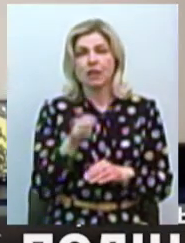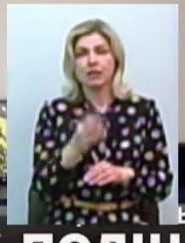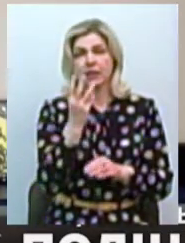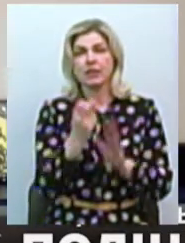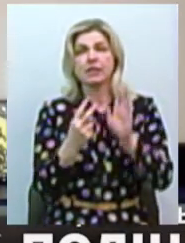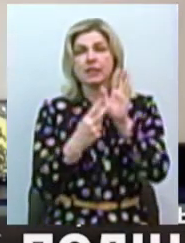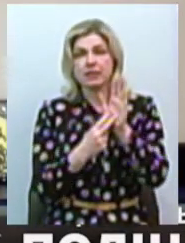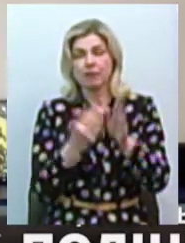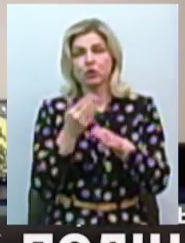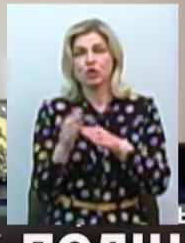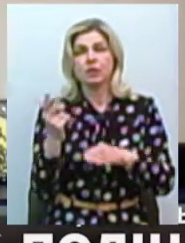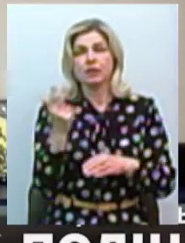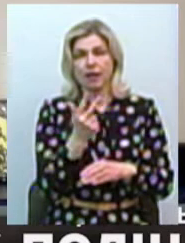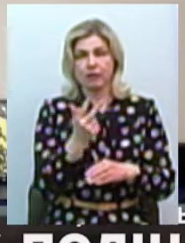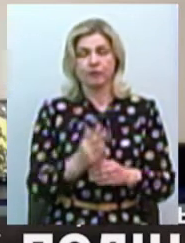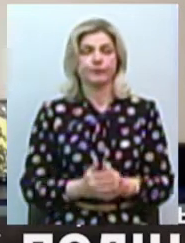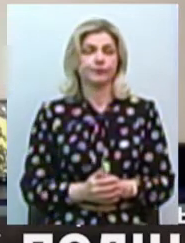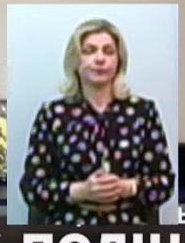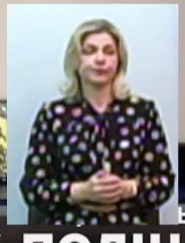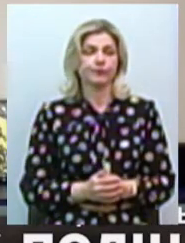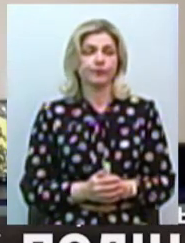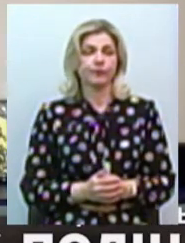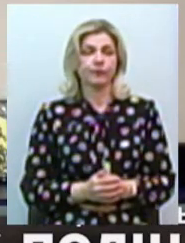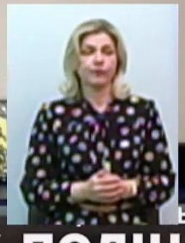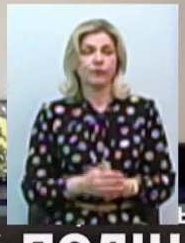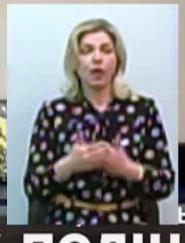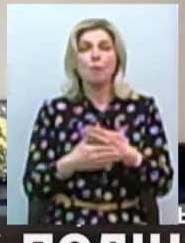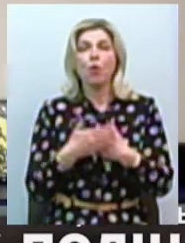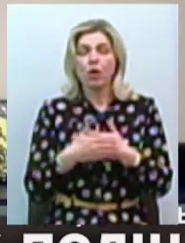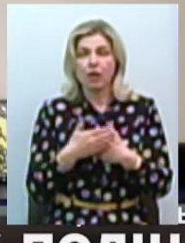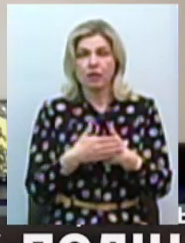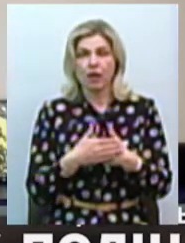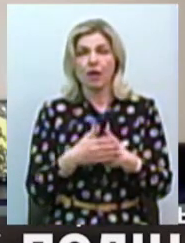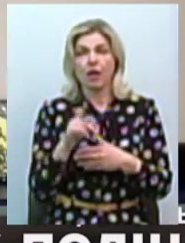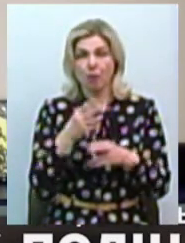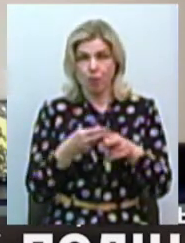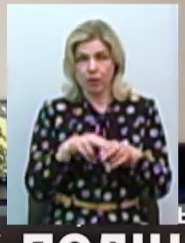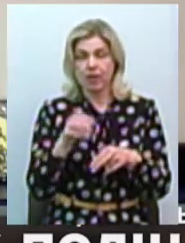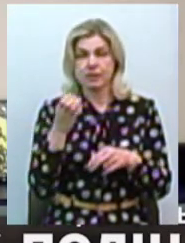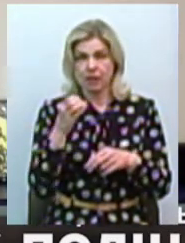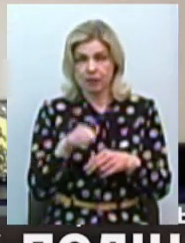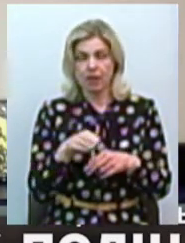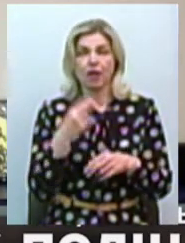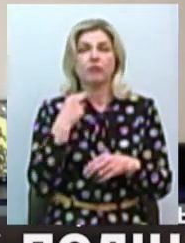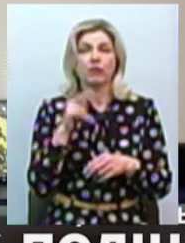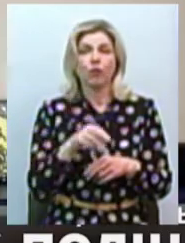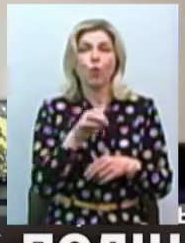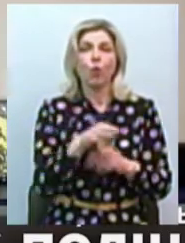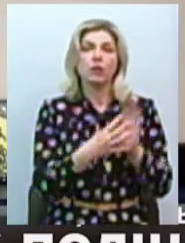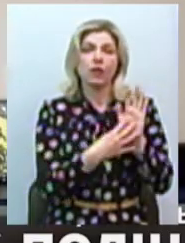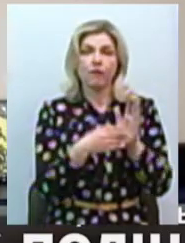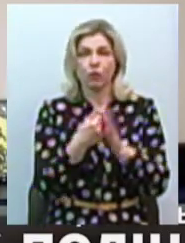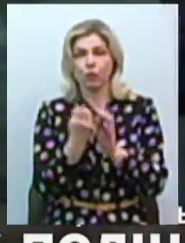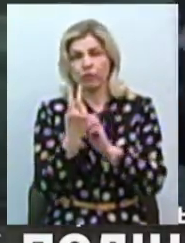307 частиною 3, за яке передбачено покарання у вигляді позбавлення волі від 9 до